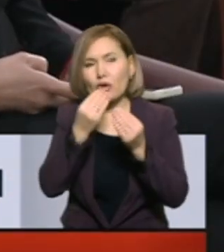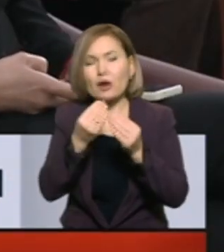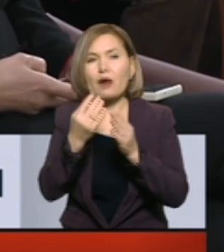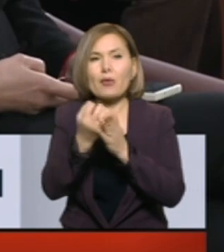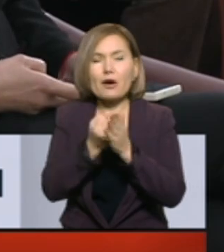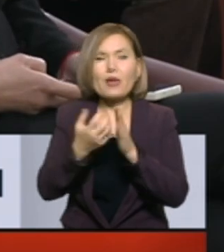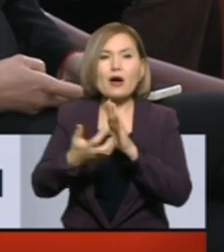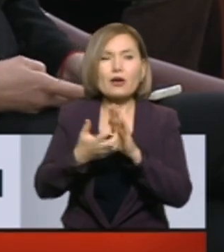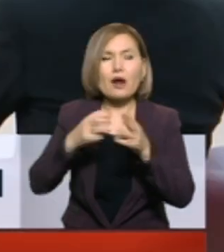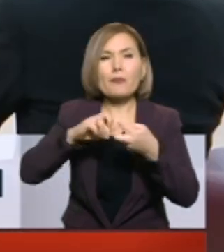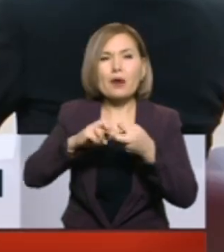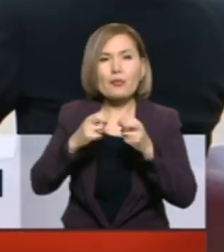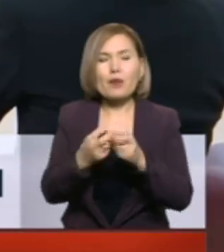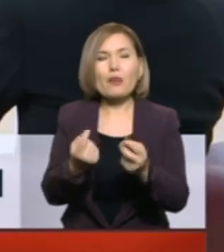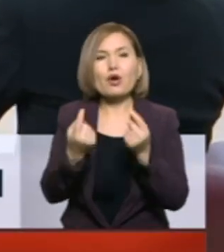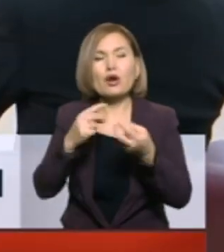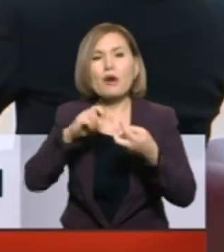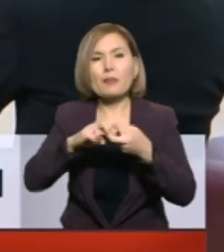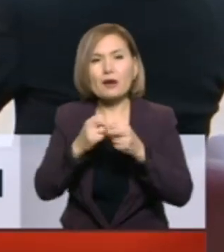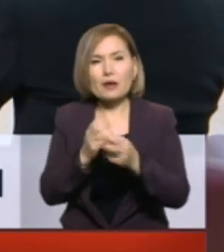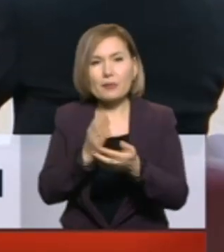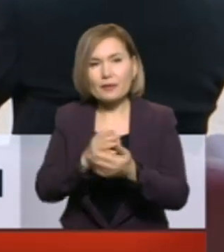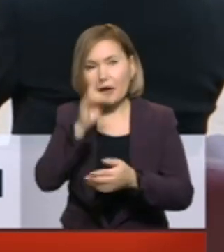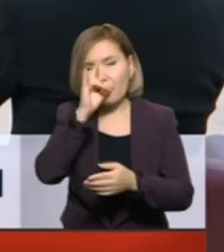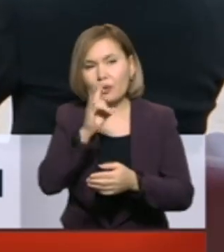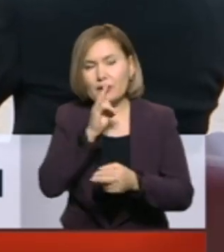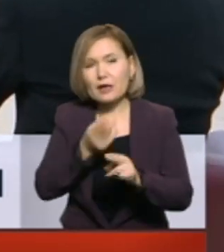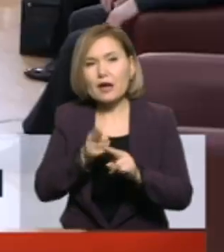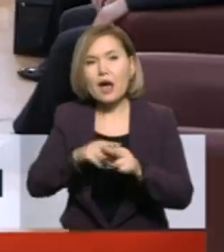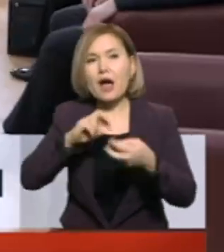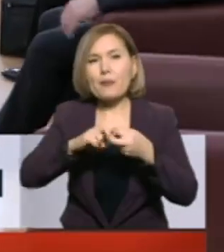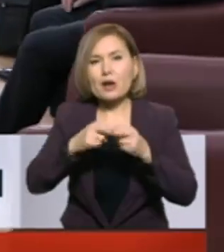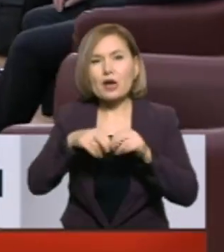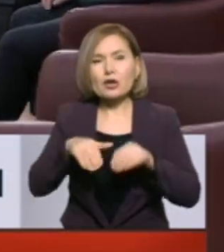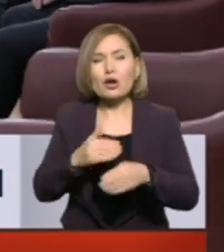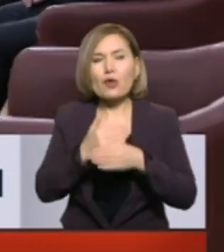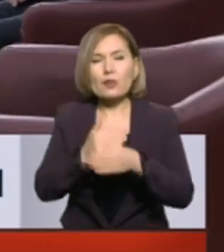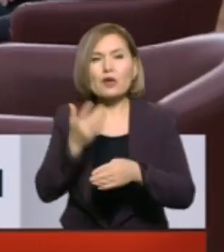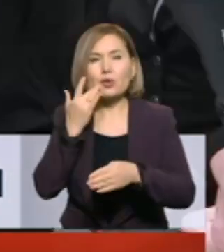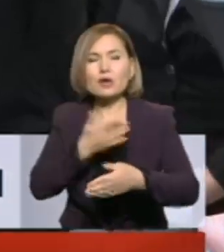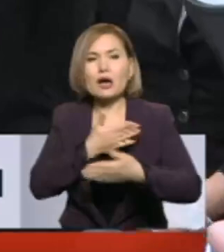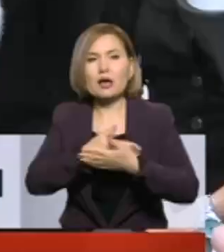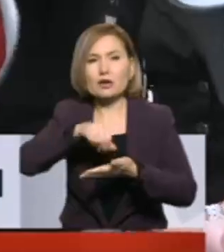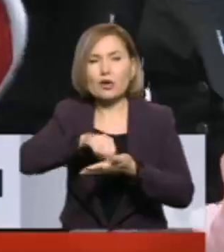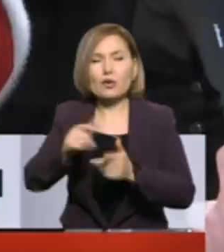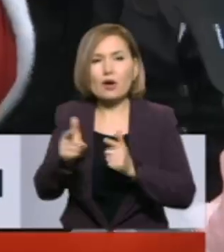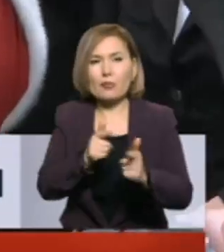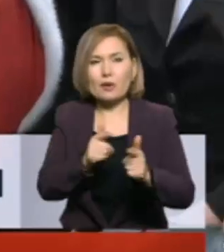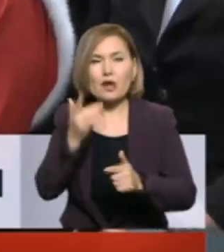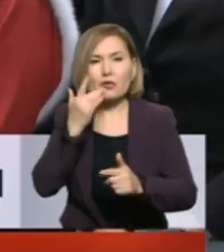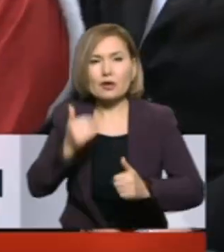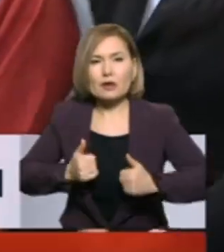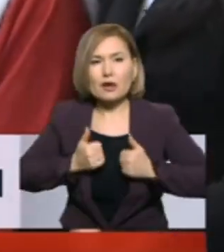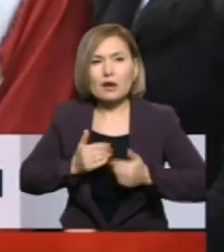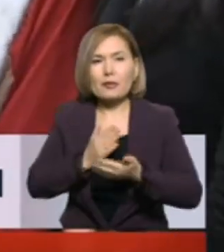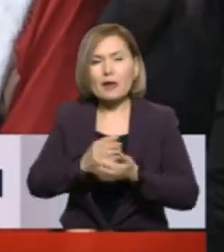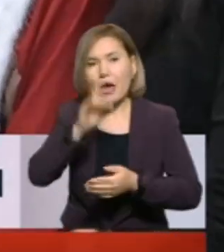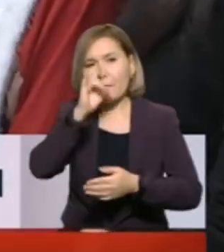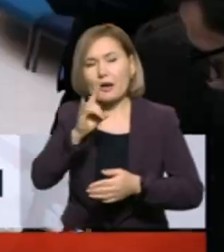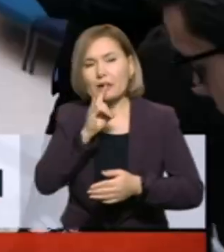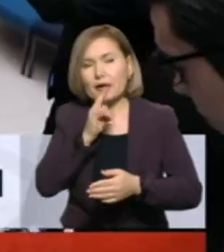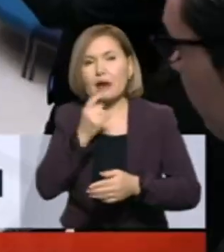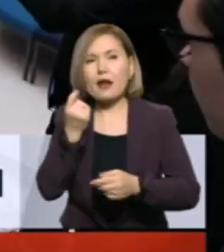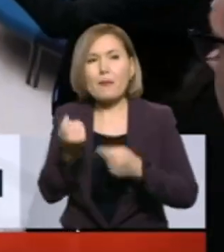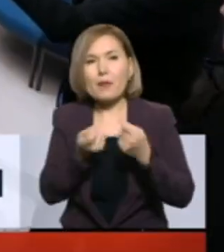күн тәртібіндегі өзекті проблеманың бірі. Қазақстан бұл мәселені шешуге өз үлесін қосуға ұмтылады. Біздің еліміз